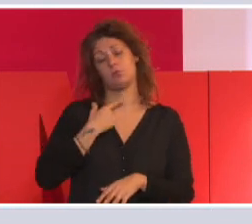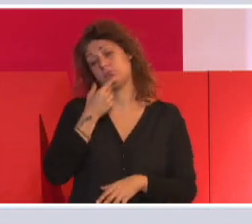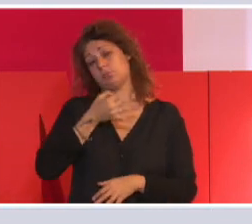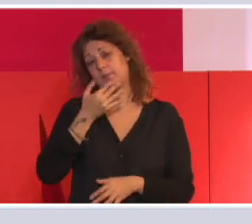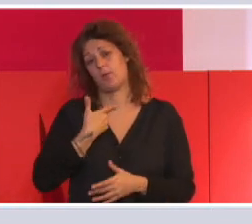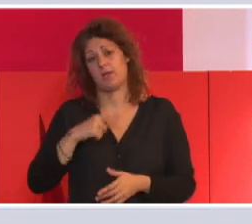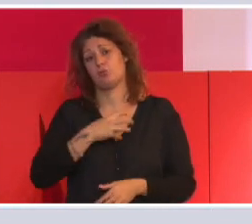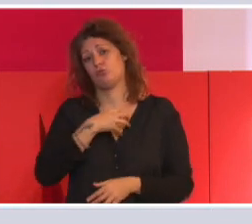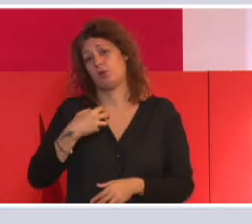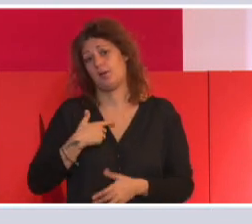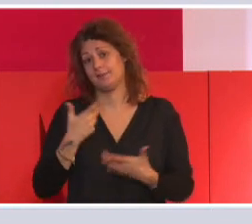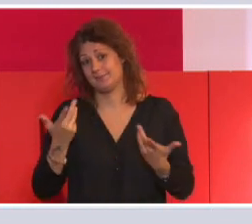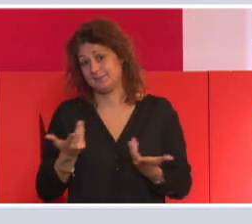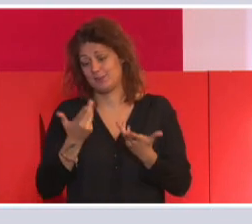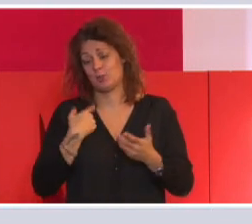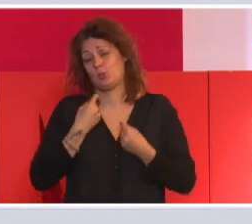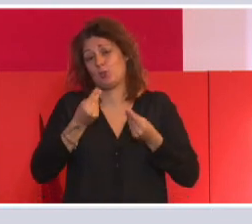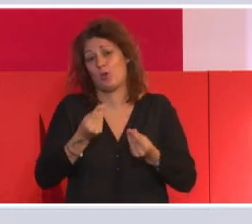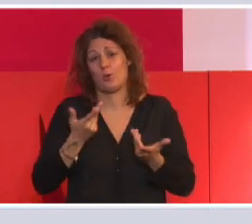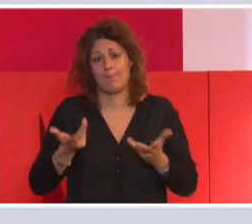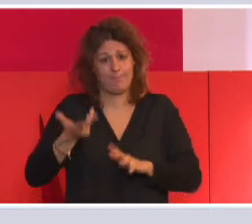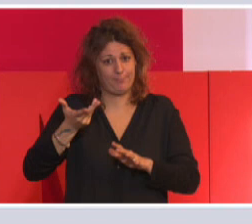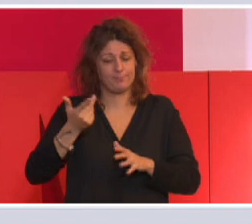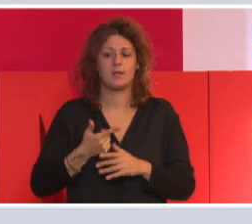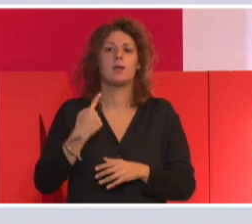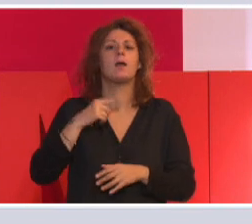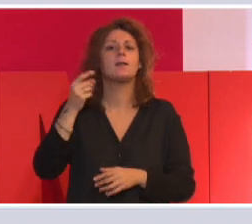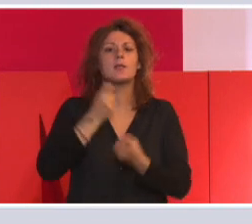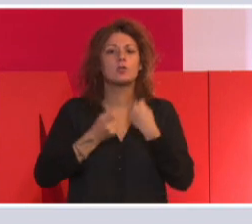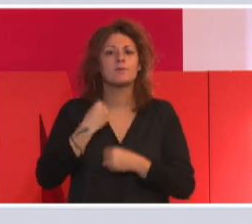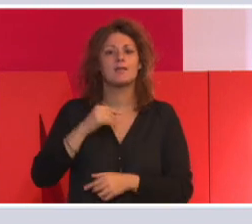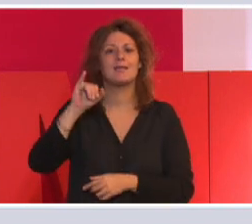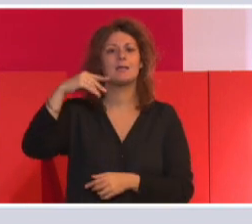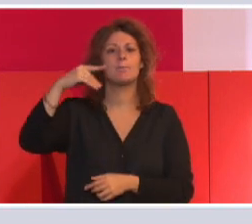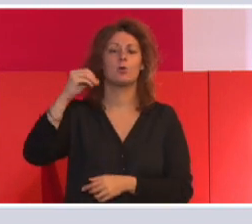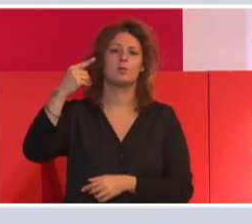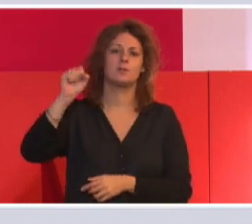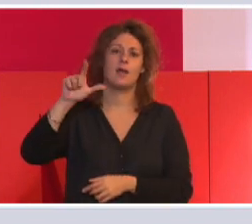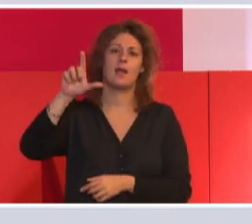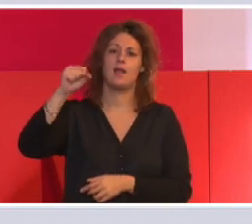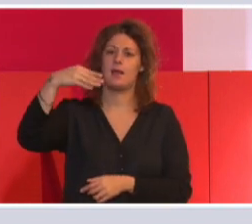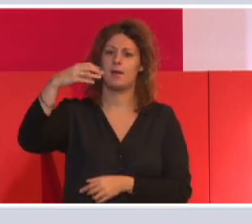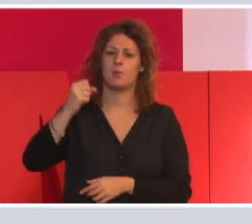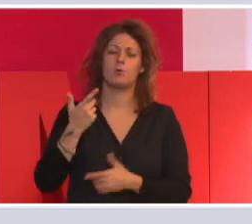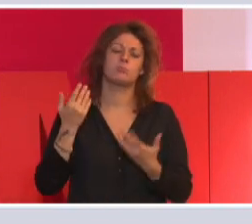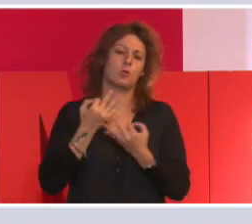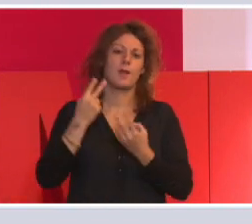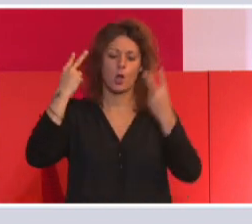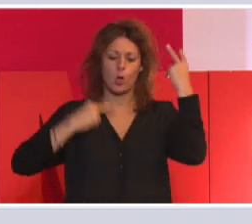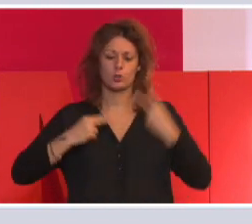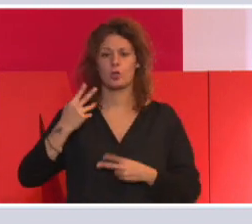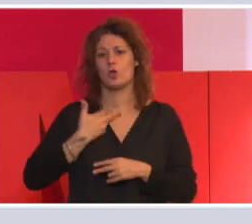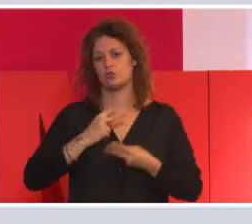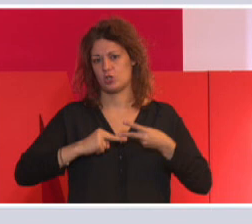tour che viene prodotto dall'ipotalamo segreta dalla neuro ipofisi ovviamente controllato a livello genetico e